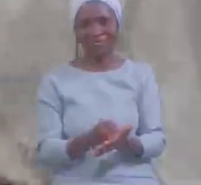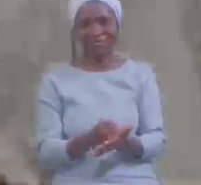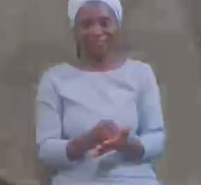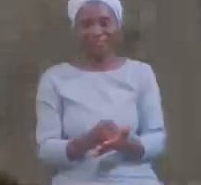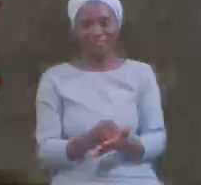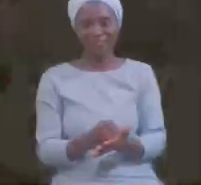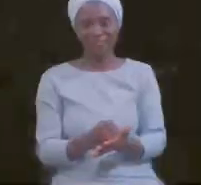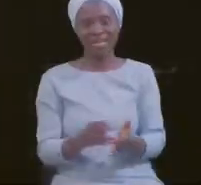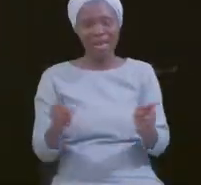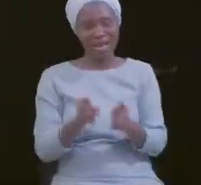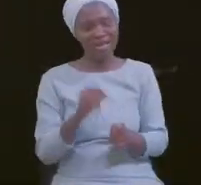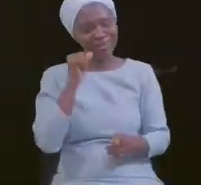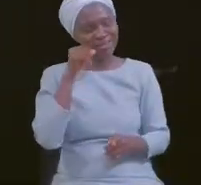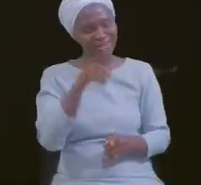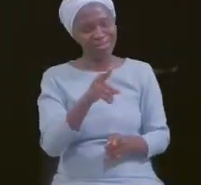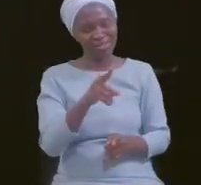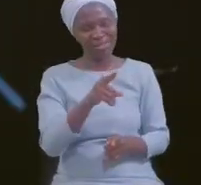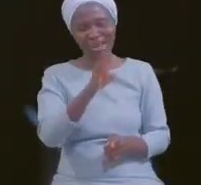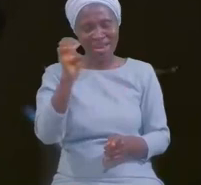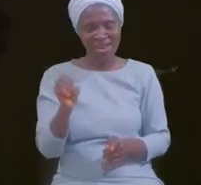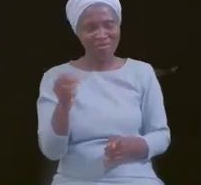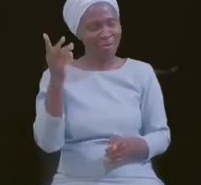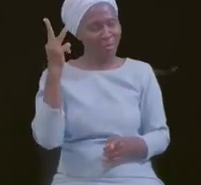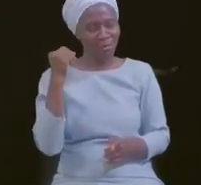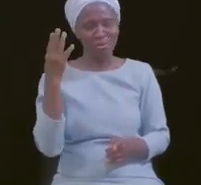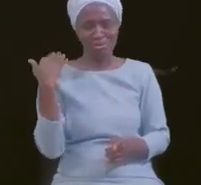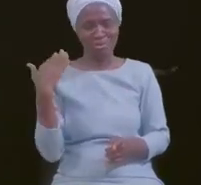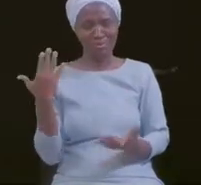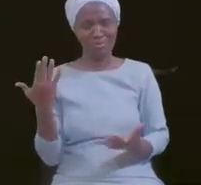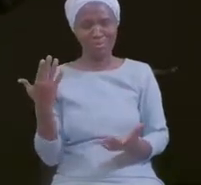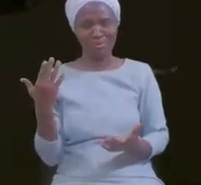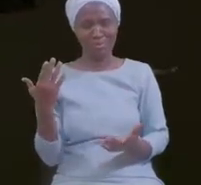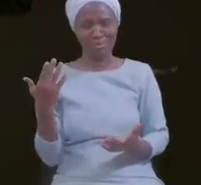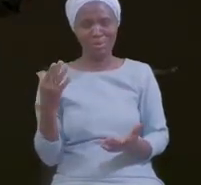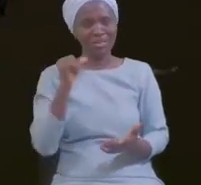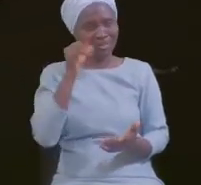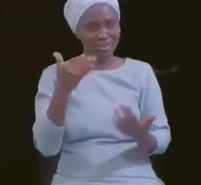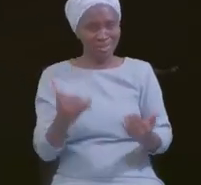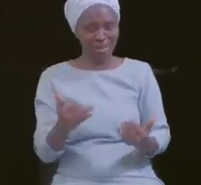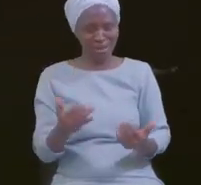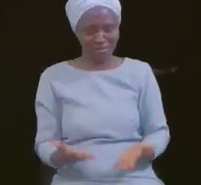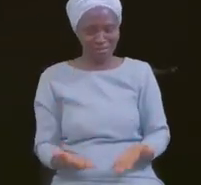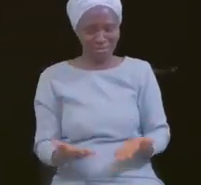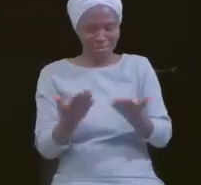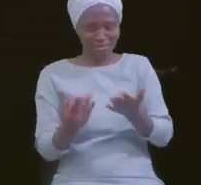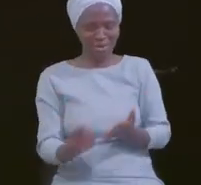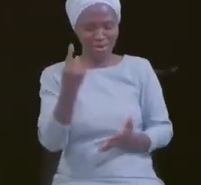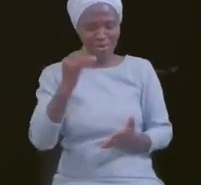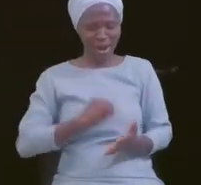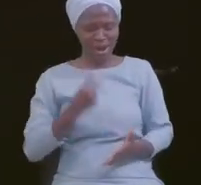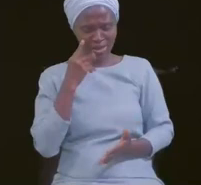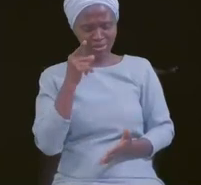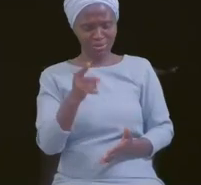Et elle ne va plus demeurer la même. Je vois quelqu'un sur le point de céder et